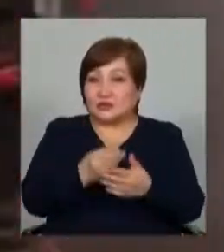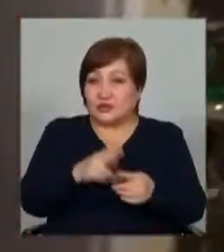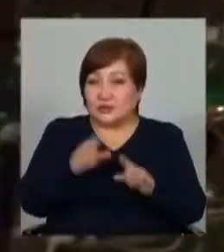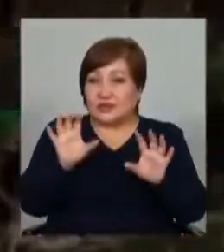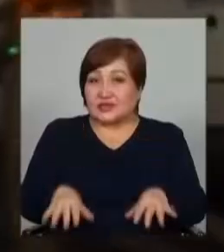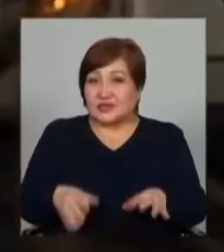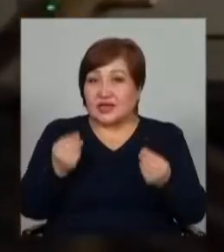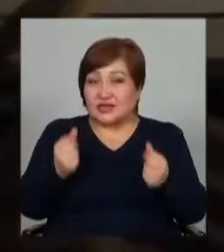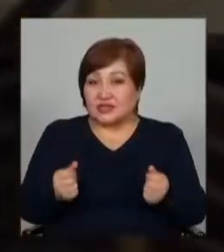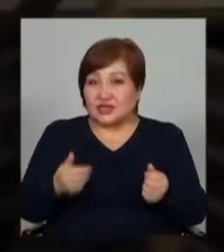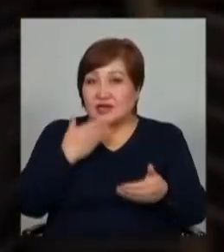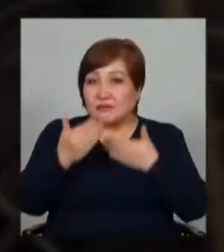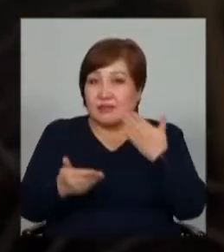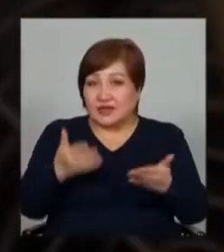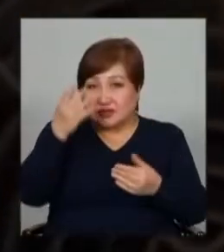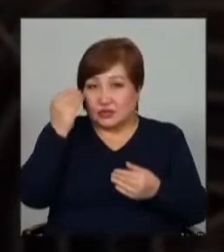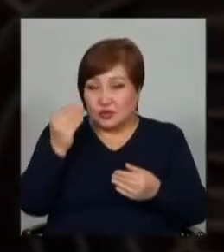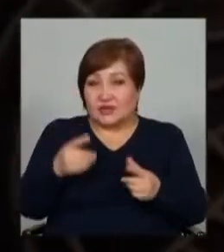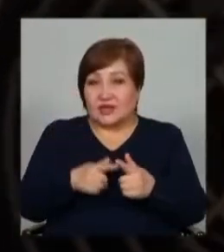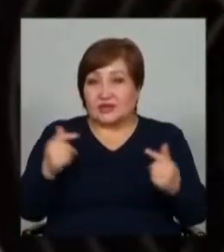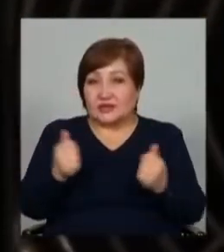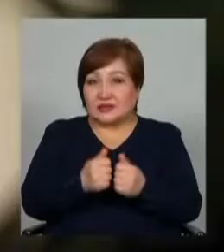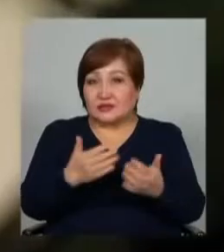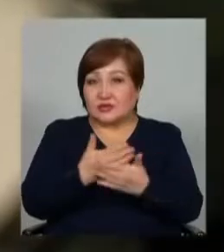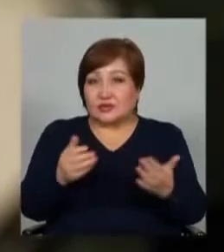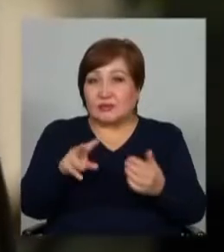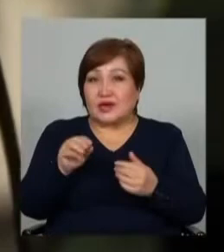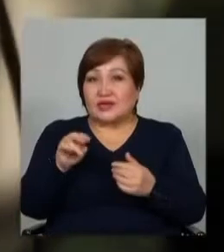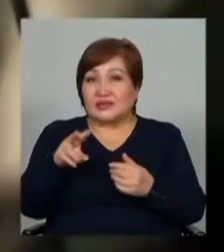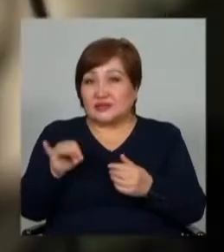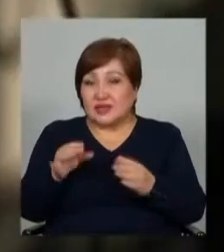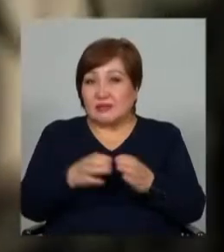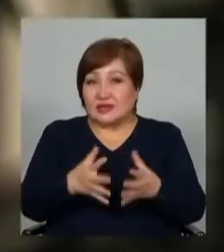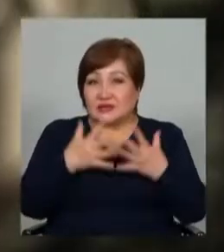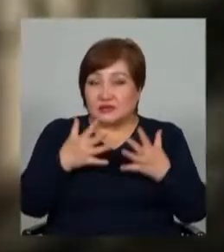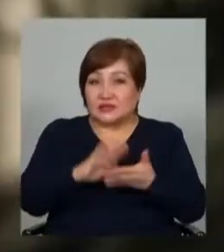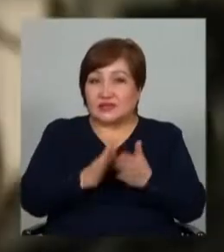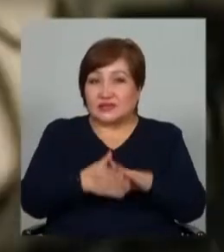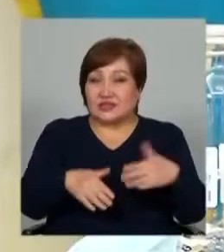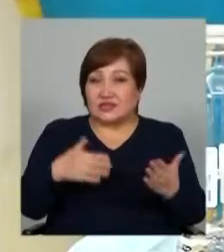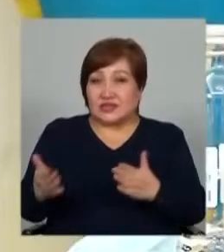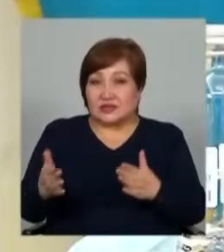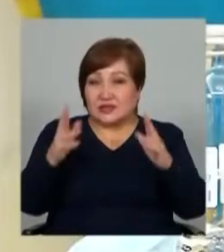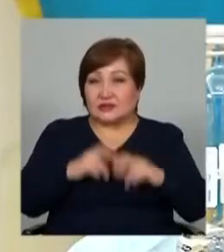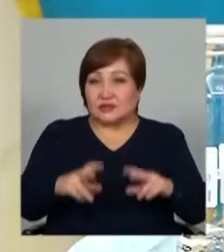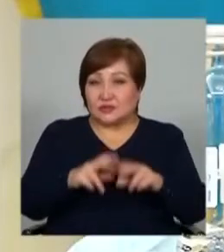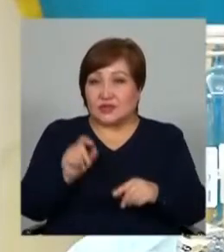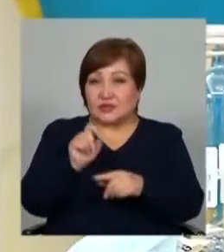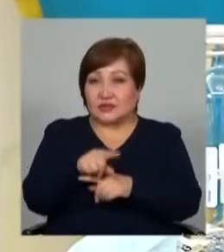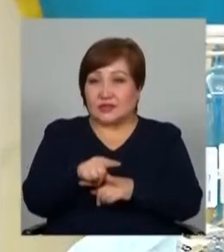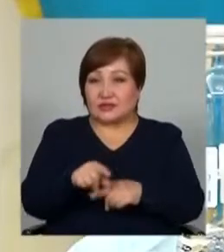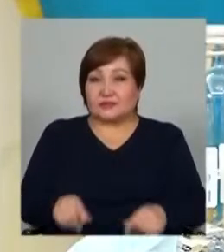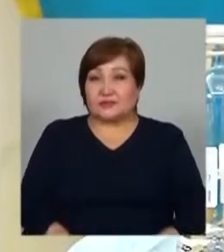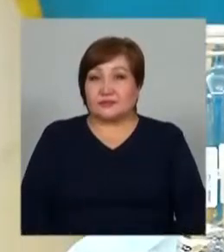мониторинг агенттігіне елдегі бүкіл майнинг компанияларын анықтауды және жағдайды жан-жақты қарауды тапсырды. Нельзя замалчивать